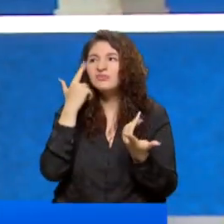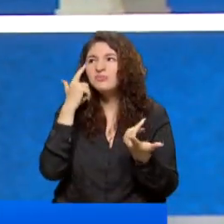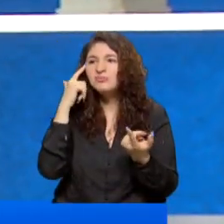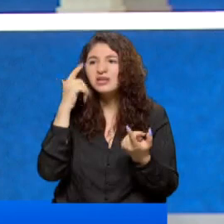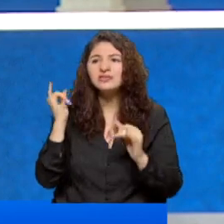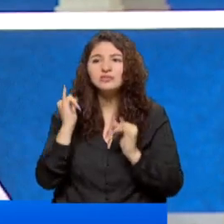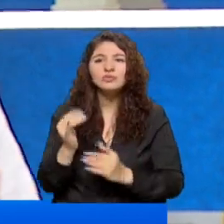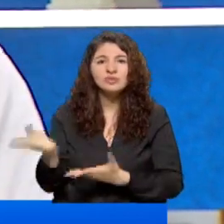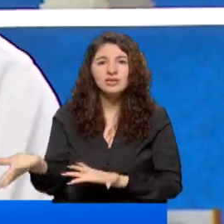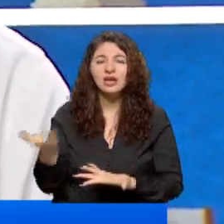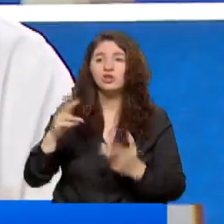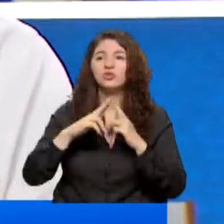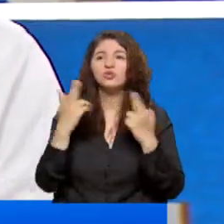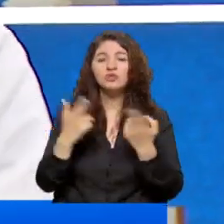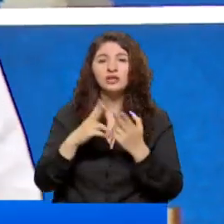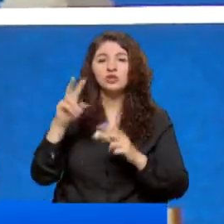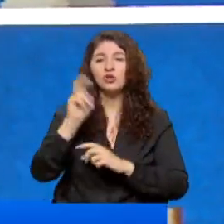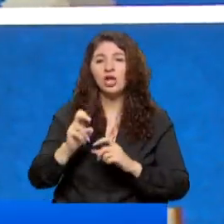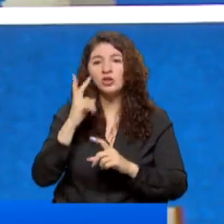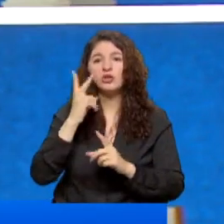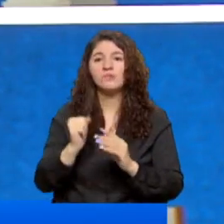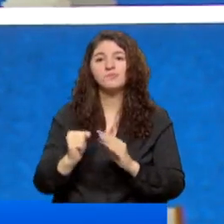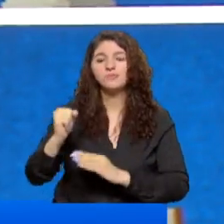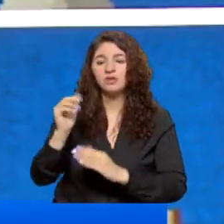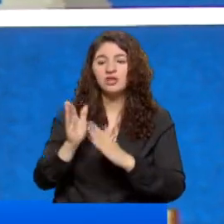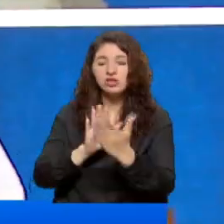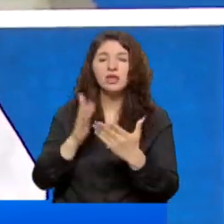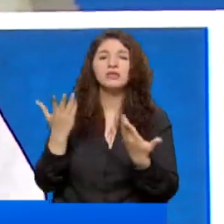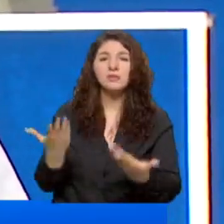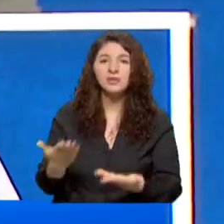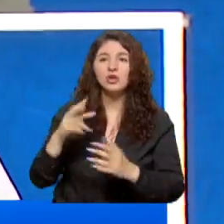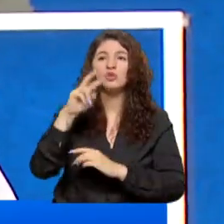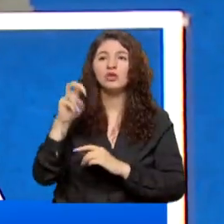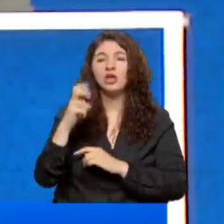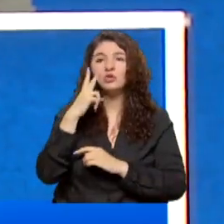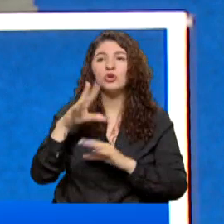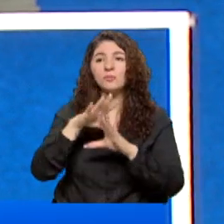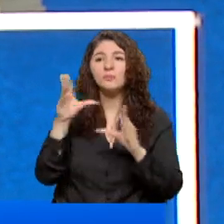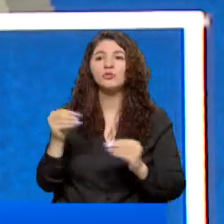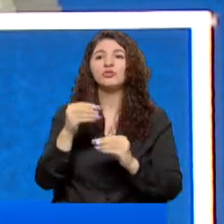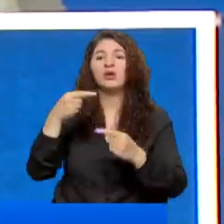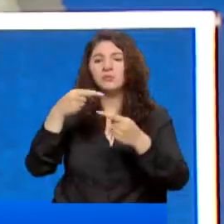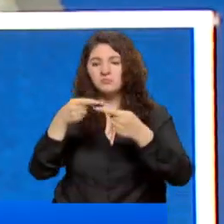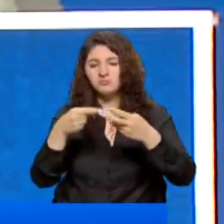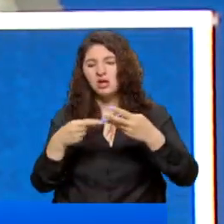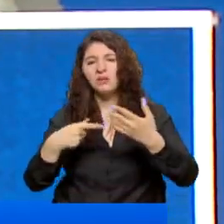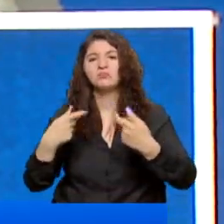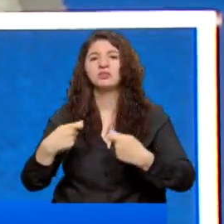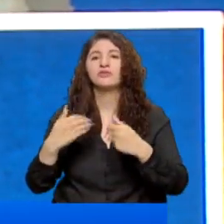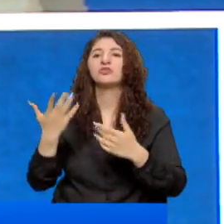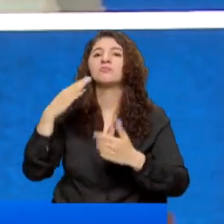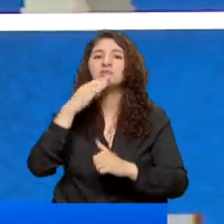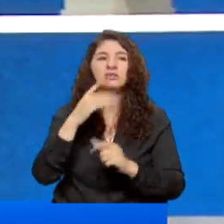mantıksız şeyler yapıyor ki dünyadaki dolar bazındaki artışı karşısında Tabii ki dolar bazında bütün emtiaların fiyatı artıyor